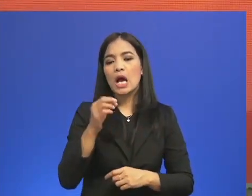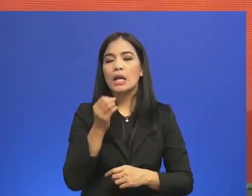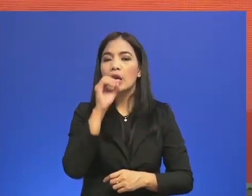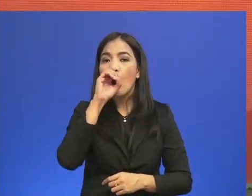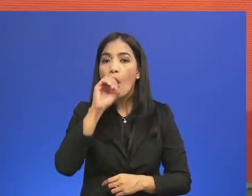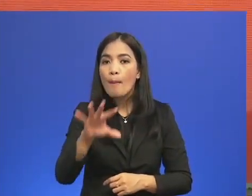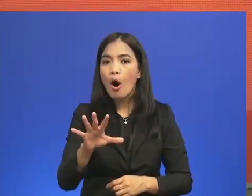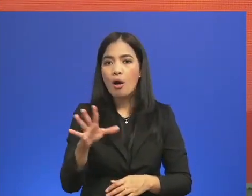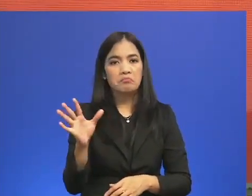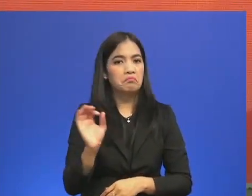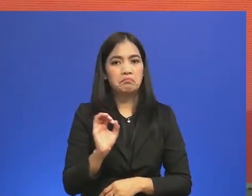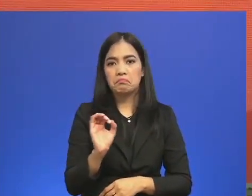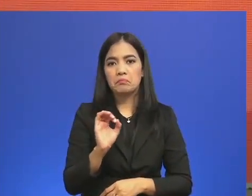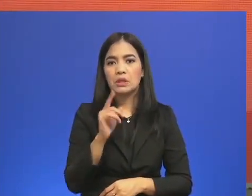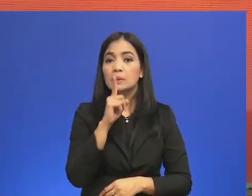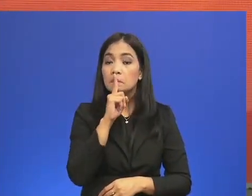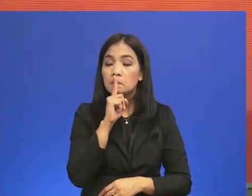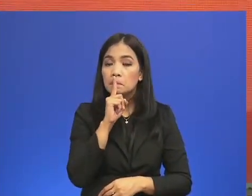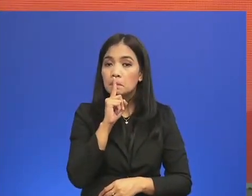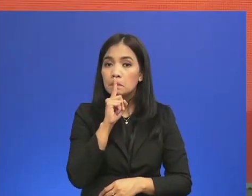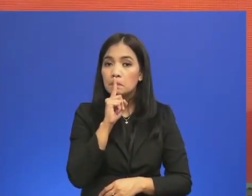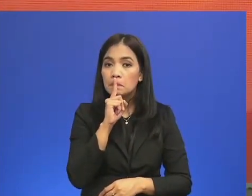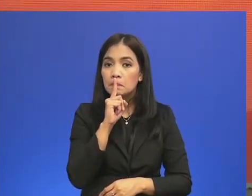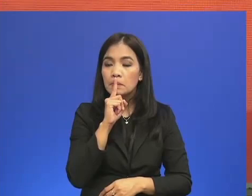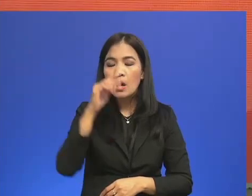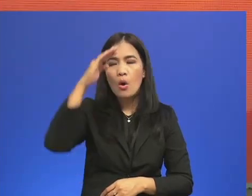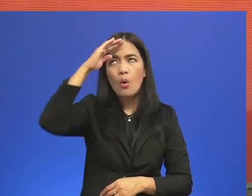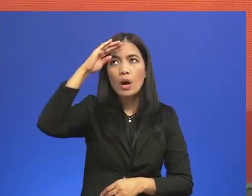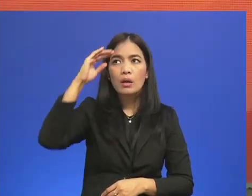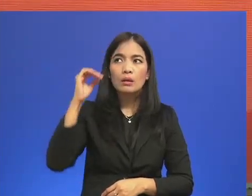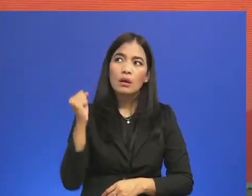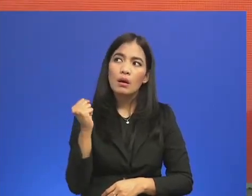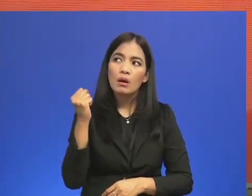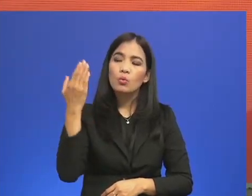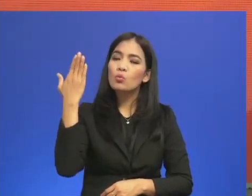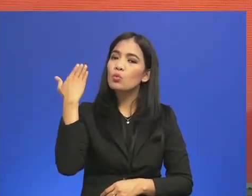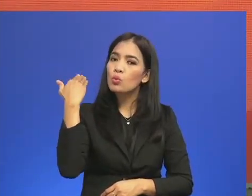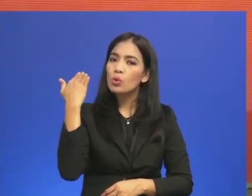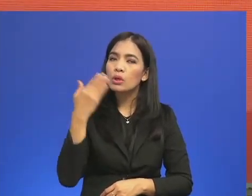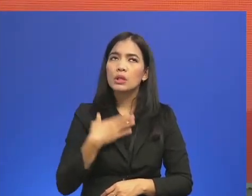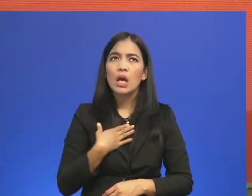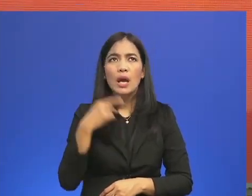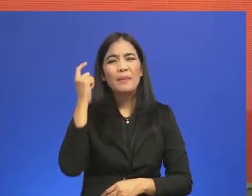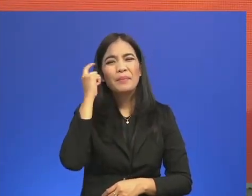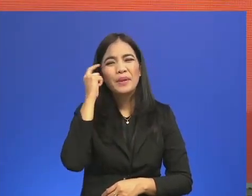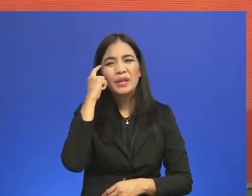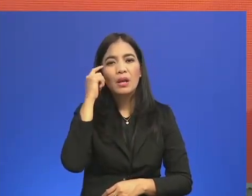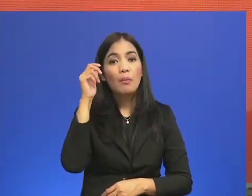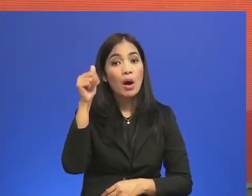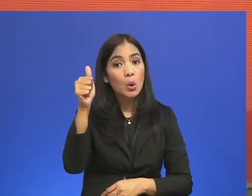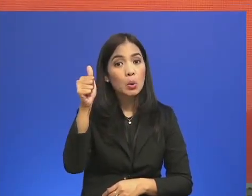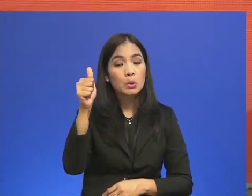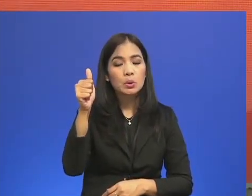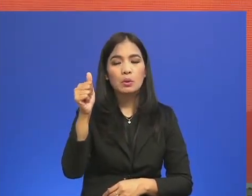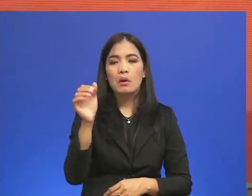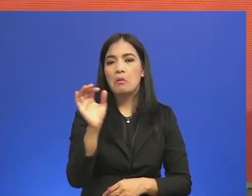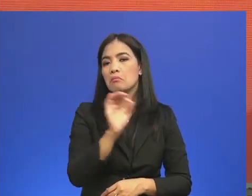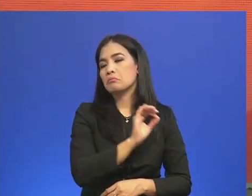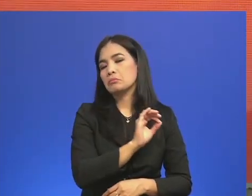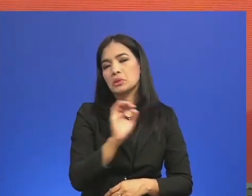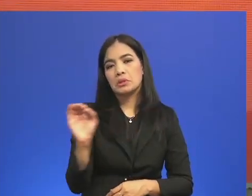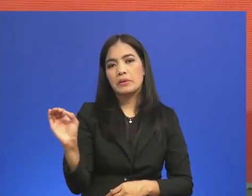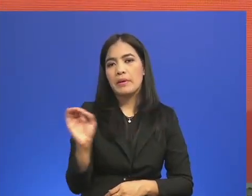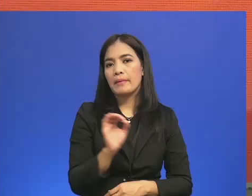diucapkan. Ternyata pria yang dulu saya anggap, saya pandang ideal, bukan atau tidak